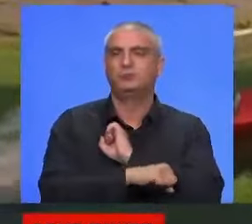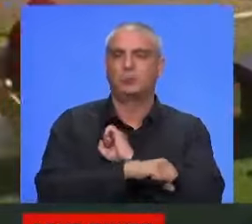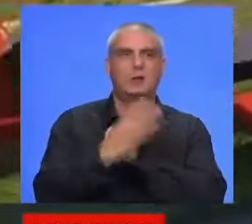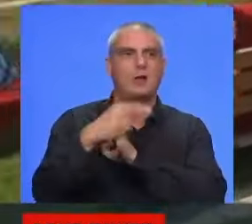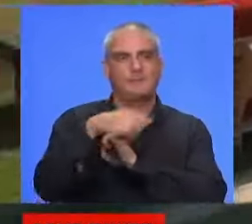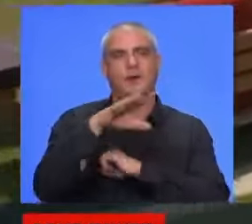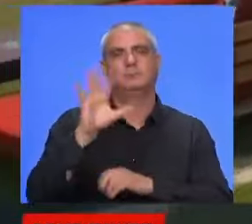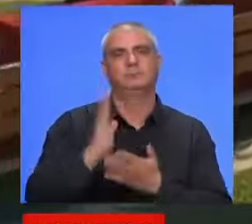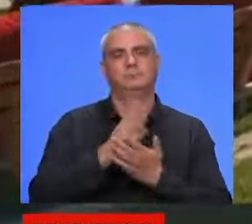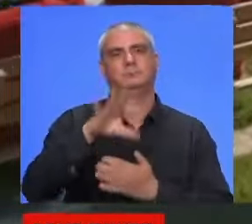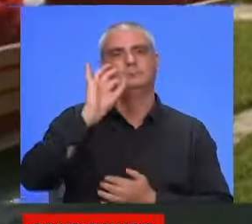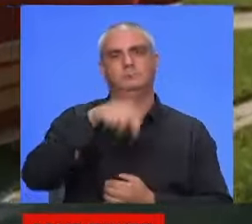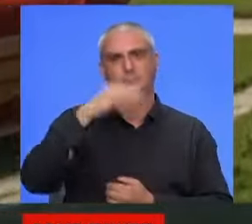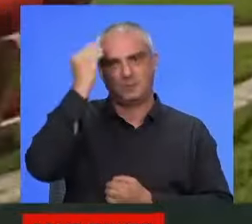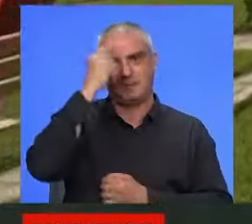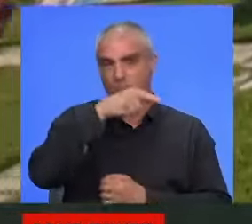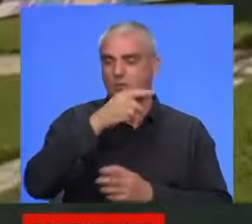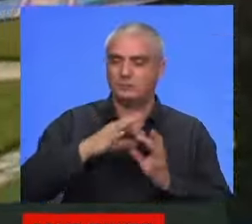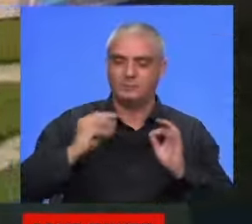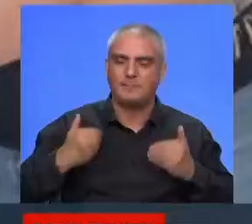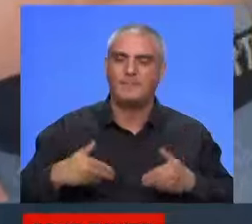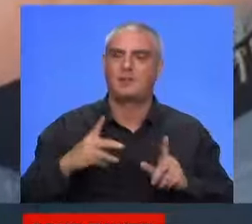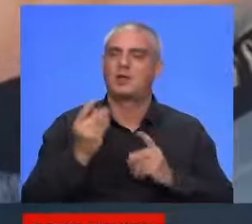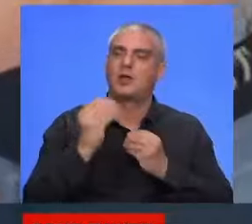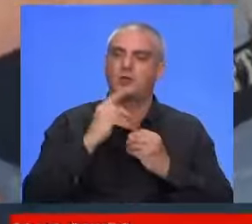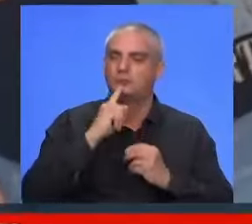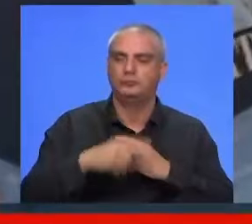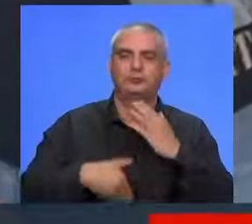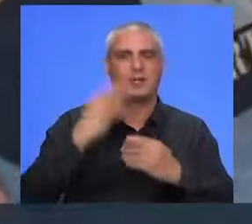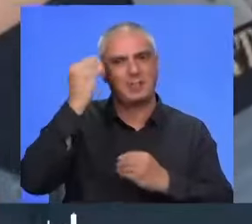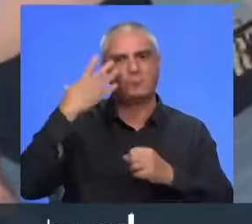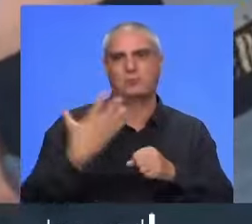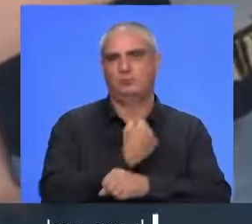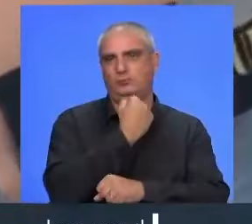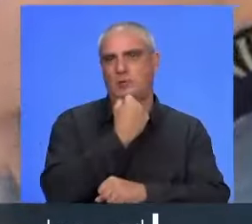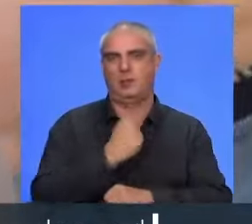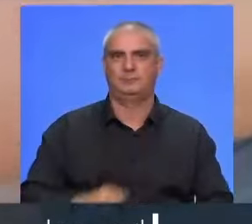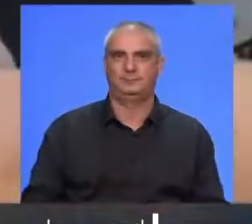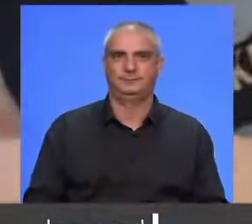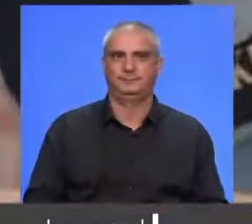ללמוד במכללת ספיר, שיוצאת היום לדרך לעוד שנת לימודים מוצלחת.